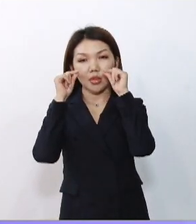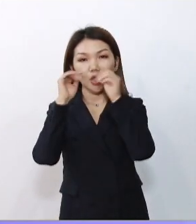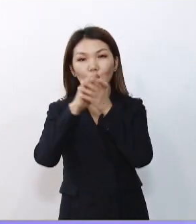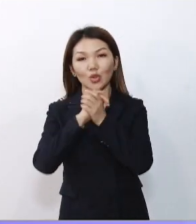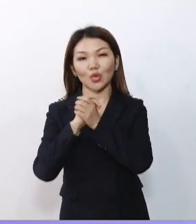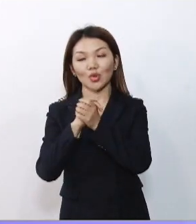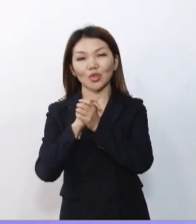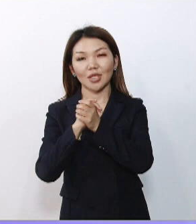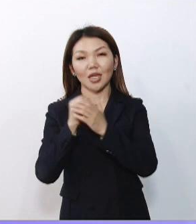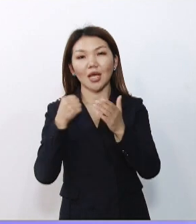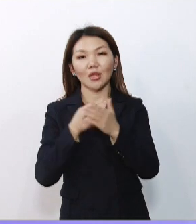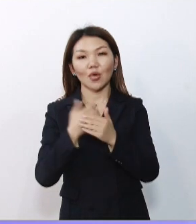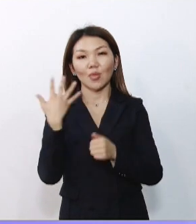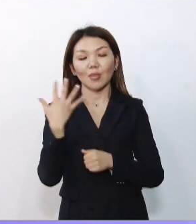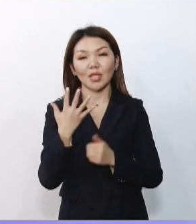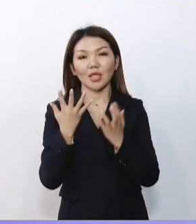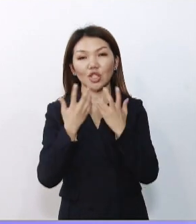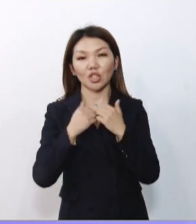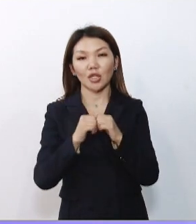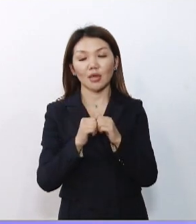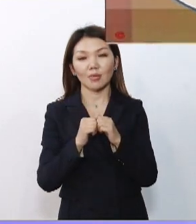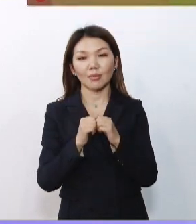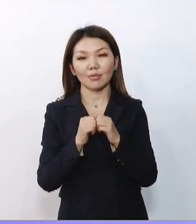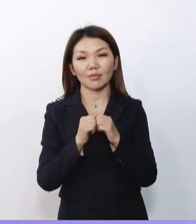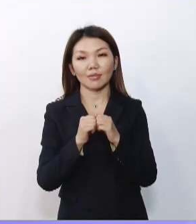Дружно до 5 считаем.